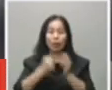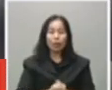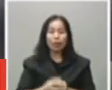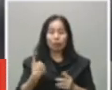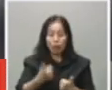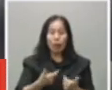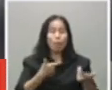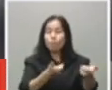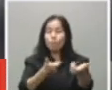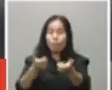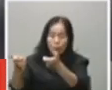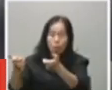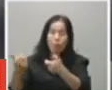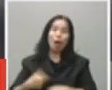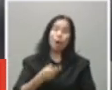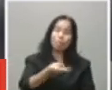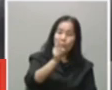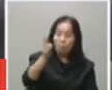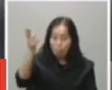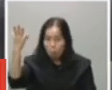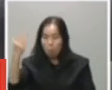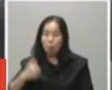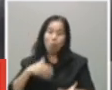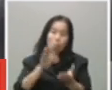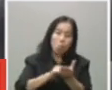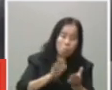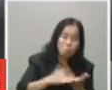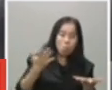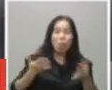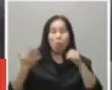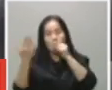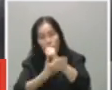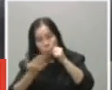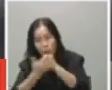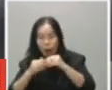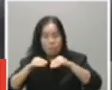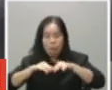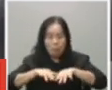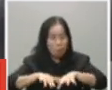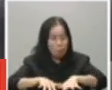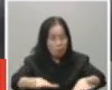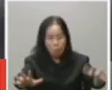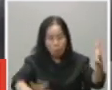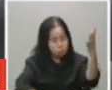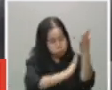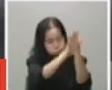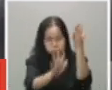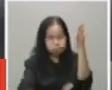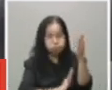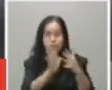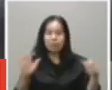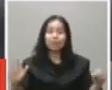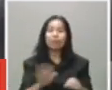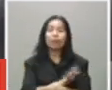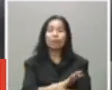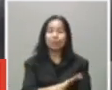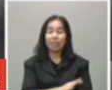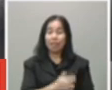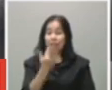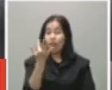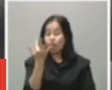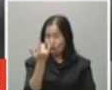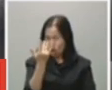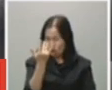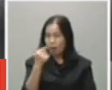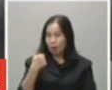เต็มเมืองอบายมุขและยาเสพติดแพร่ระบาดไปทั่วทั้งสังคมเดี๋ยวจะมีเพื่อนสมาชิกผมม